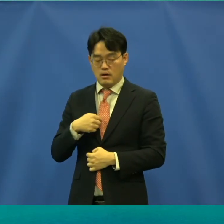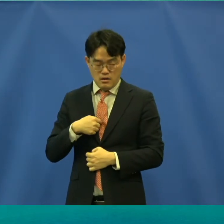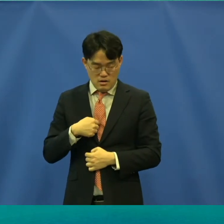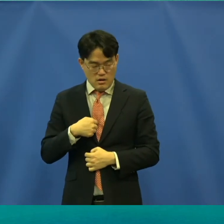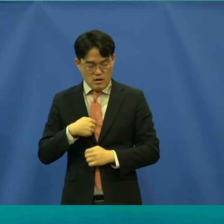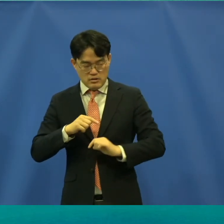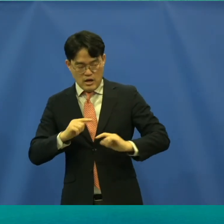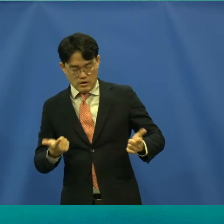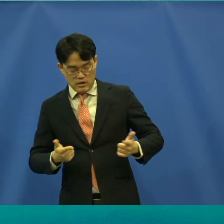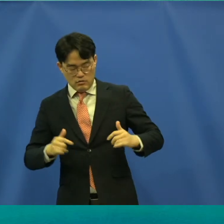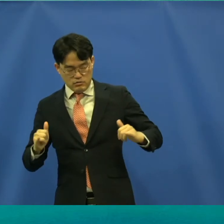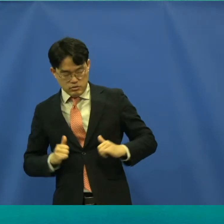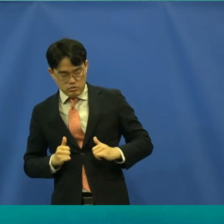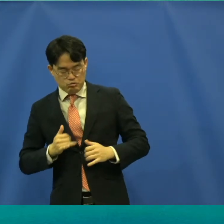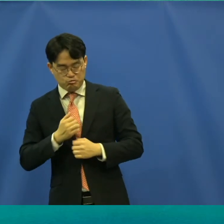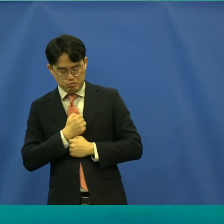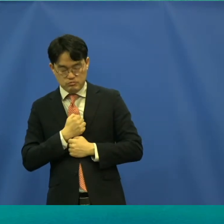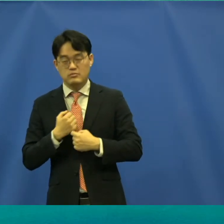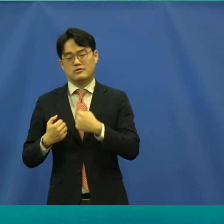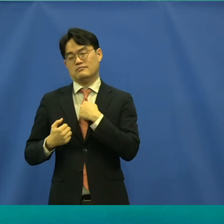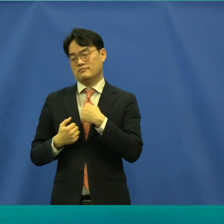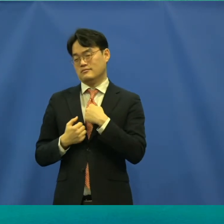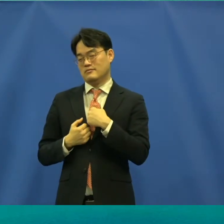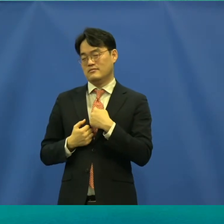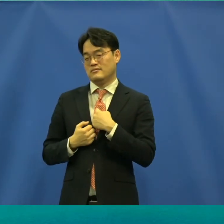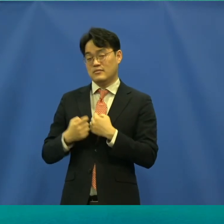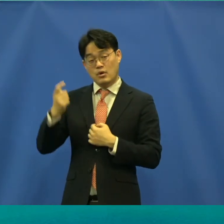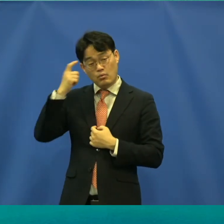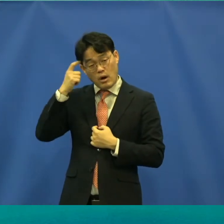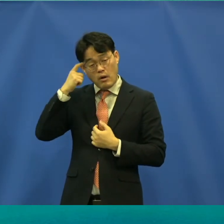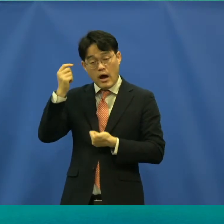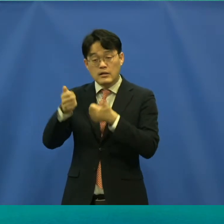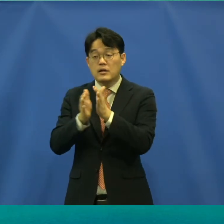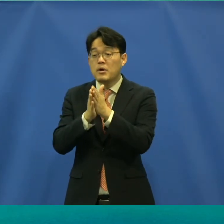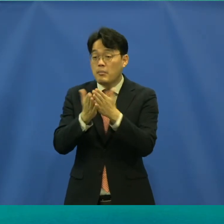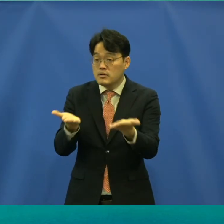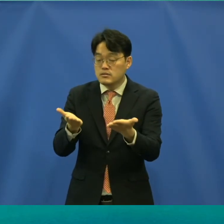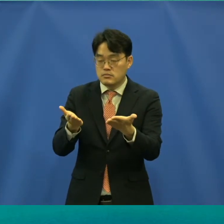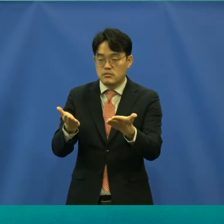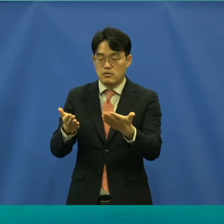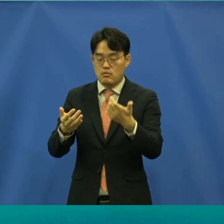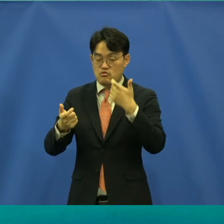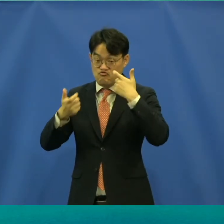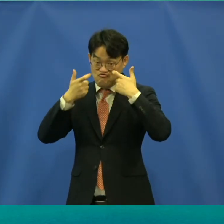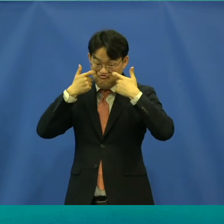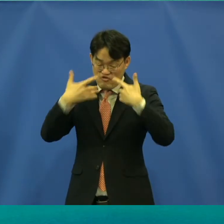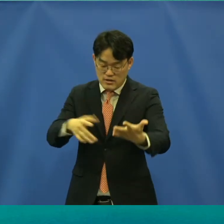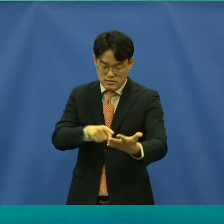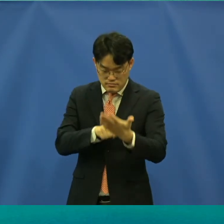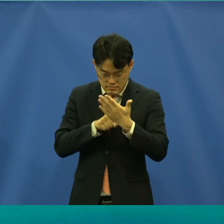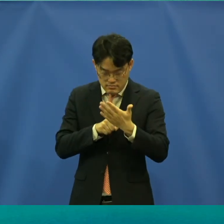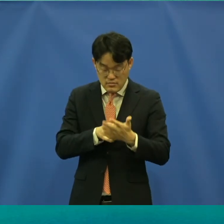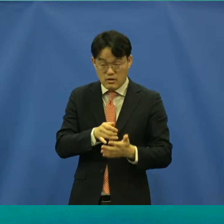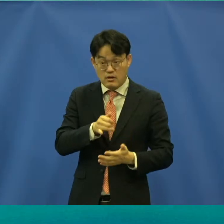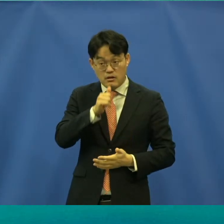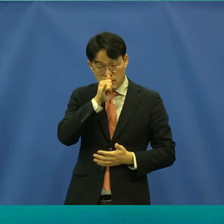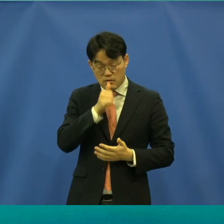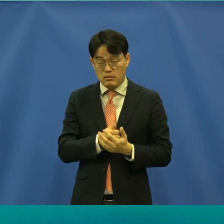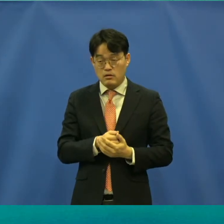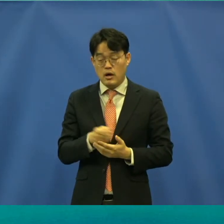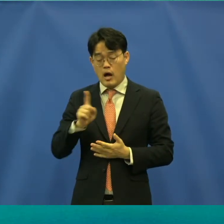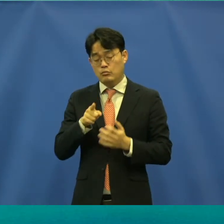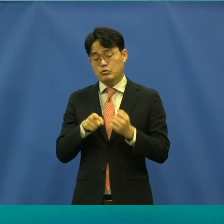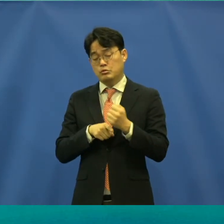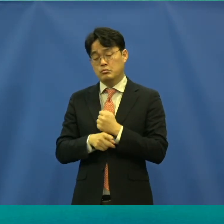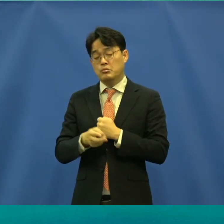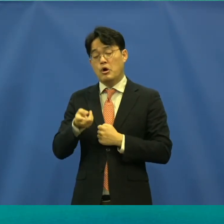만큼 너무도 분명한 말씀으로 오기 때문에 모호하지 않습니다. 별 뜻도 없는 말을 공허하게 내뱉는